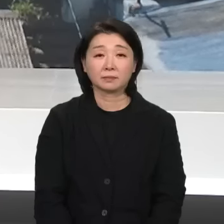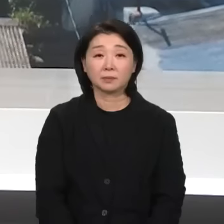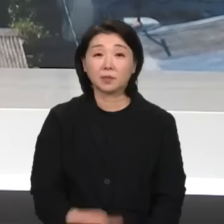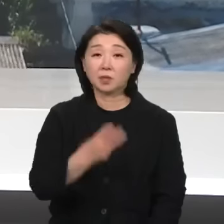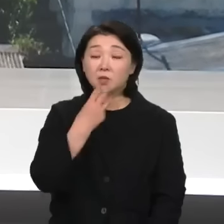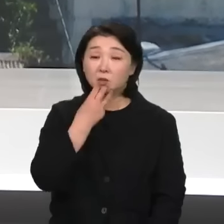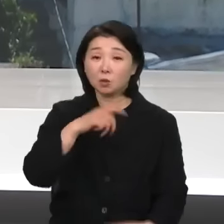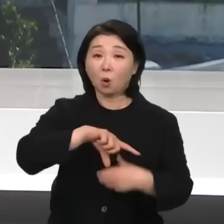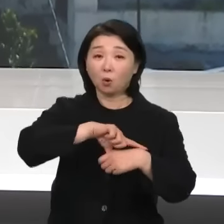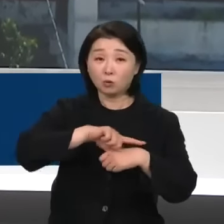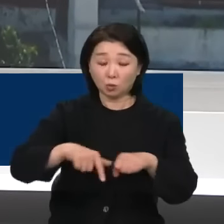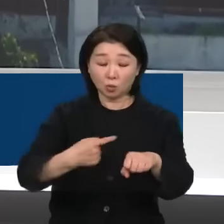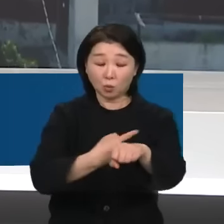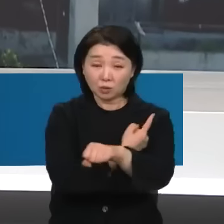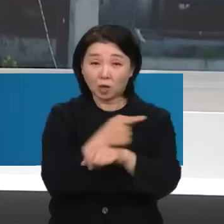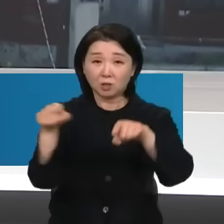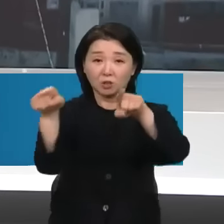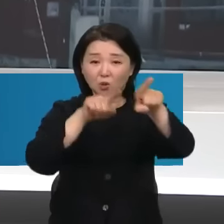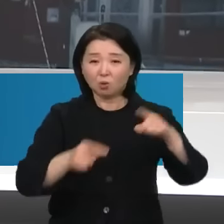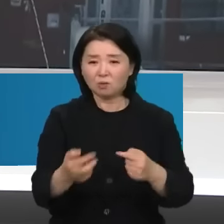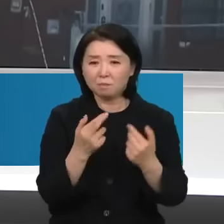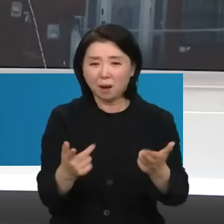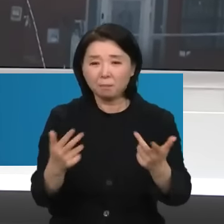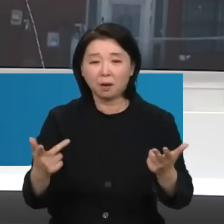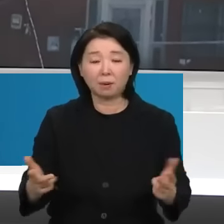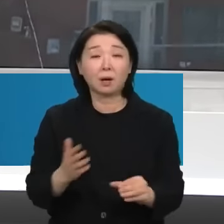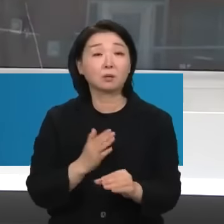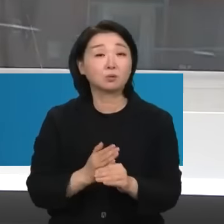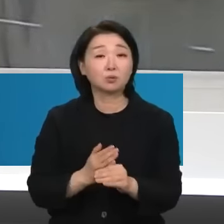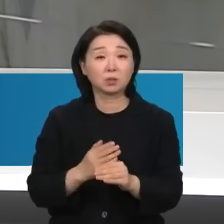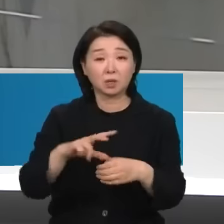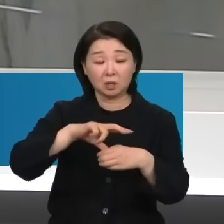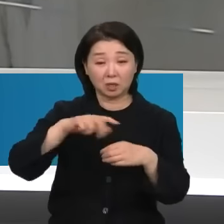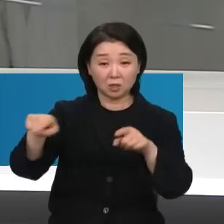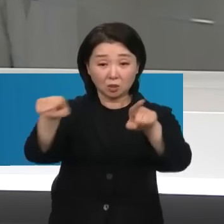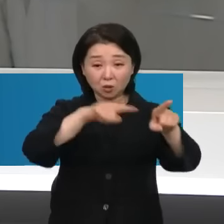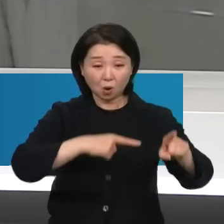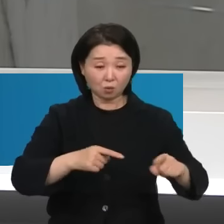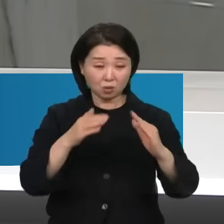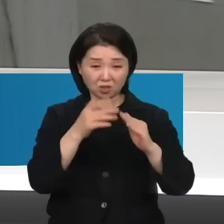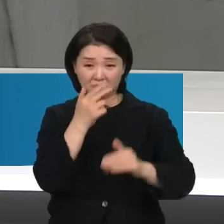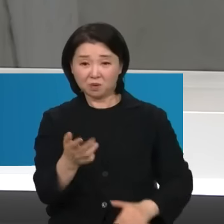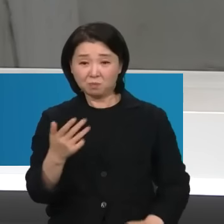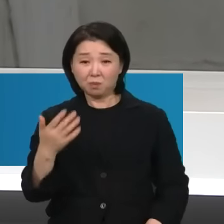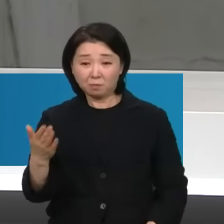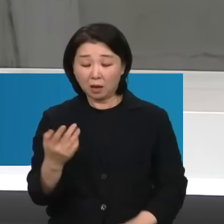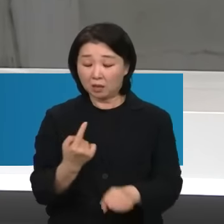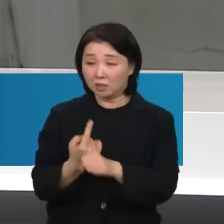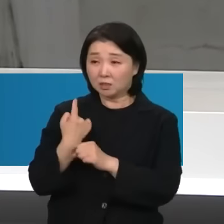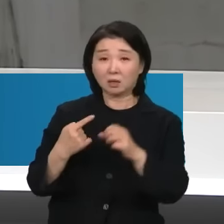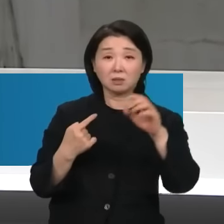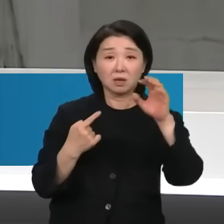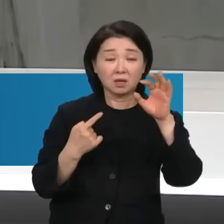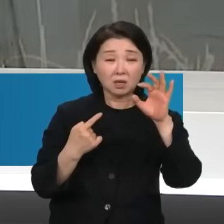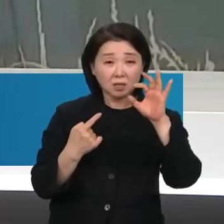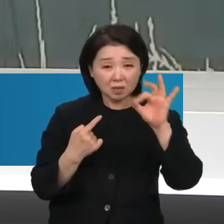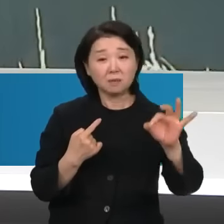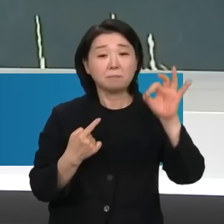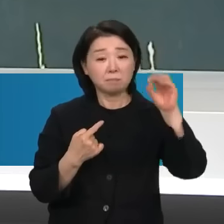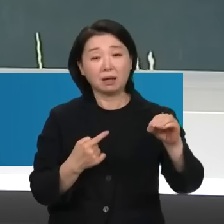서울 수도권을 제외한 전국이 텅텅 비어가고 있습니다. 전국의 빈집 지난해 10만 채 가까이 되는 걸로